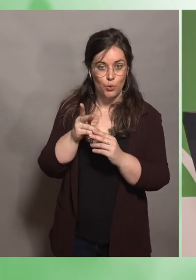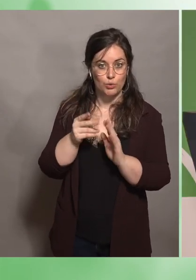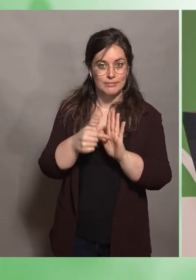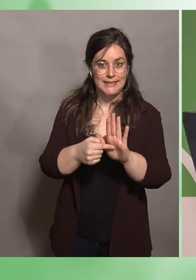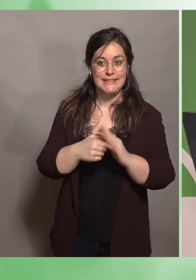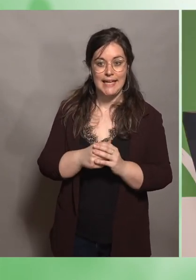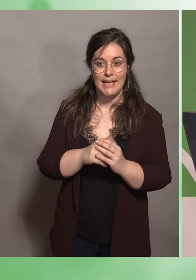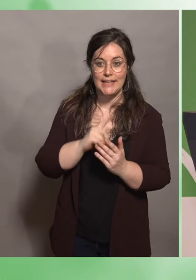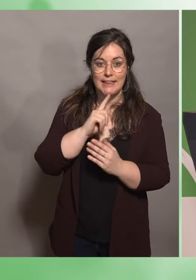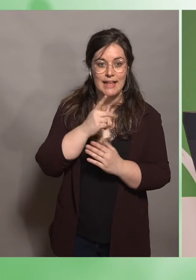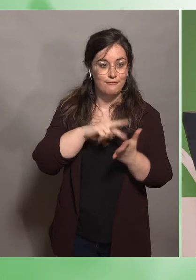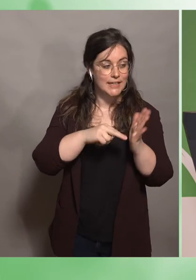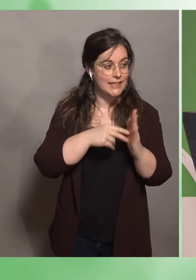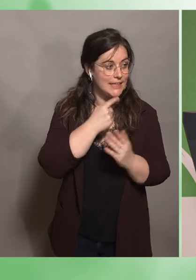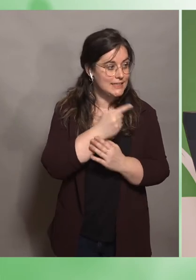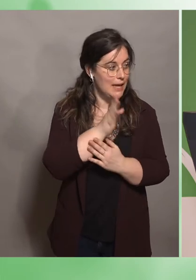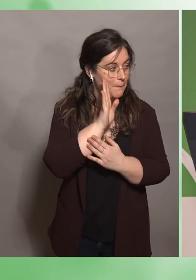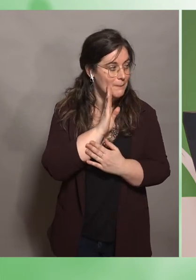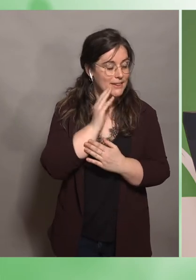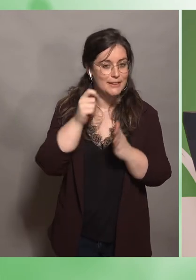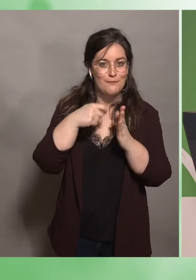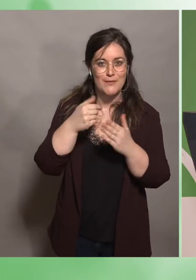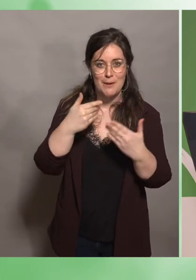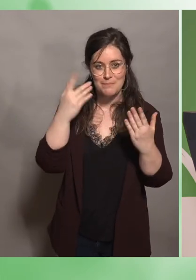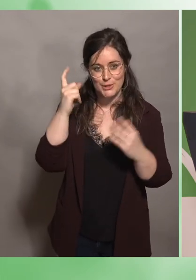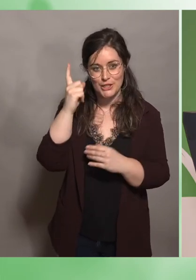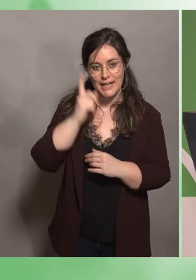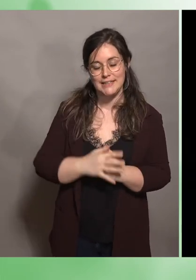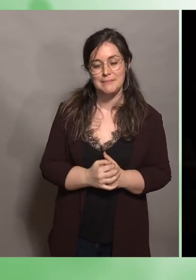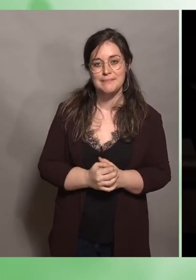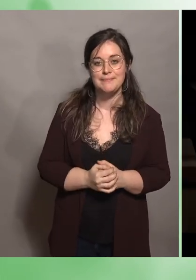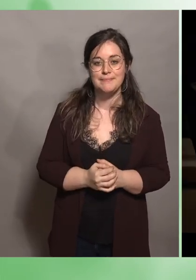ansehen werden. Darf ich an die Technik sagen, Film ab bitte.